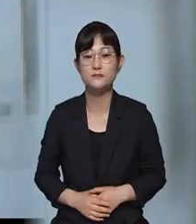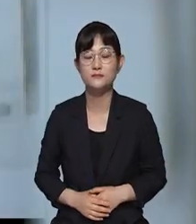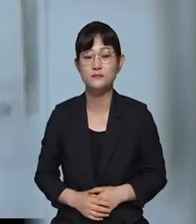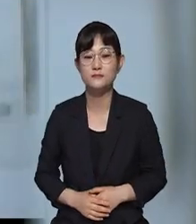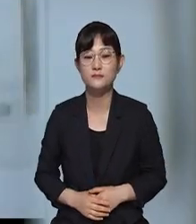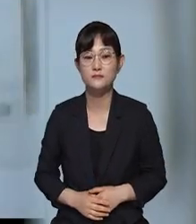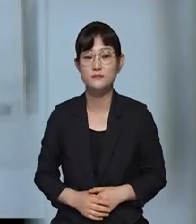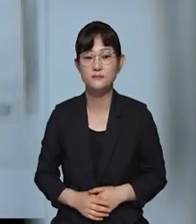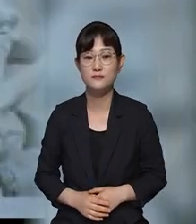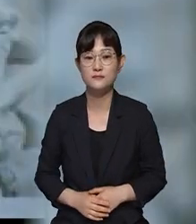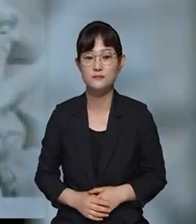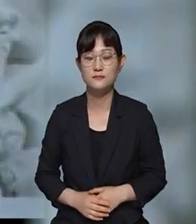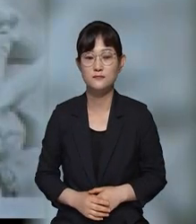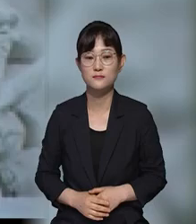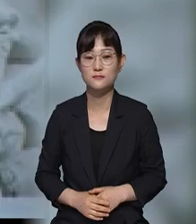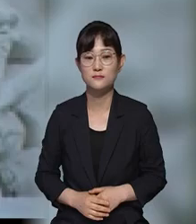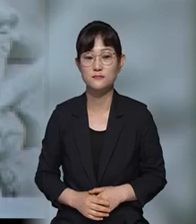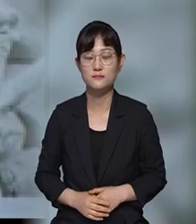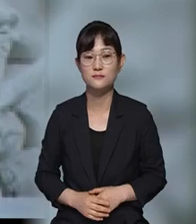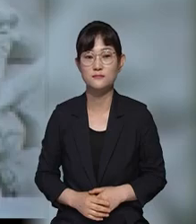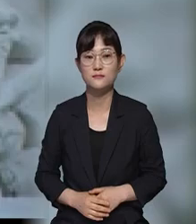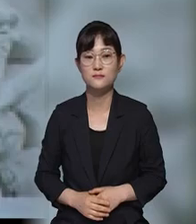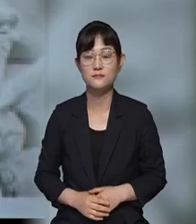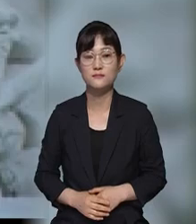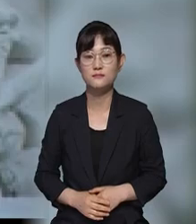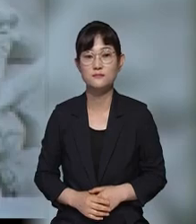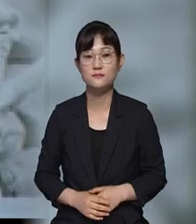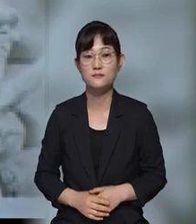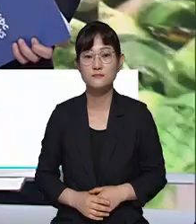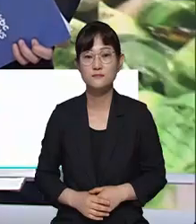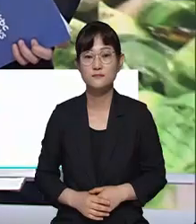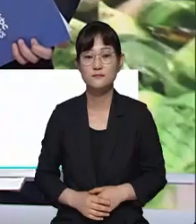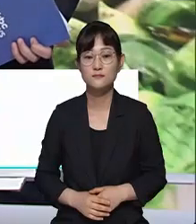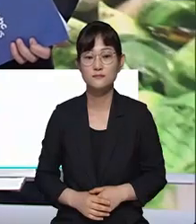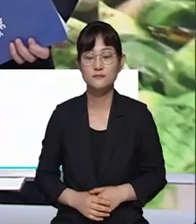않습니다. KBC 신대희입니다.